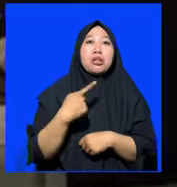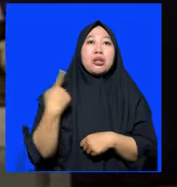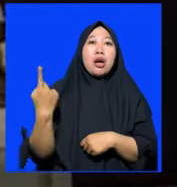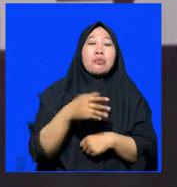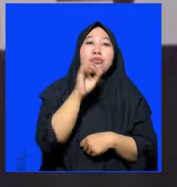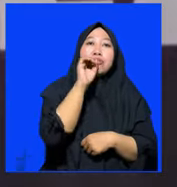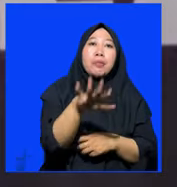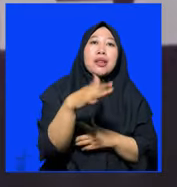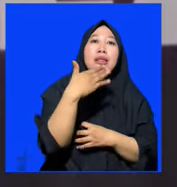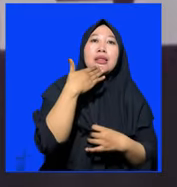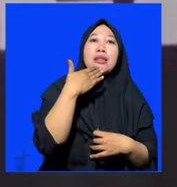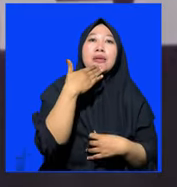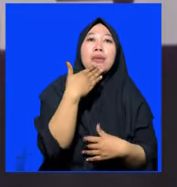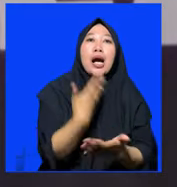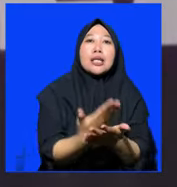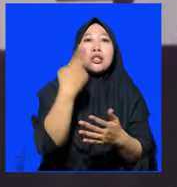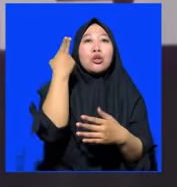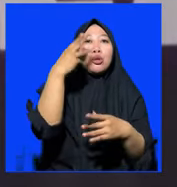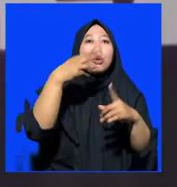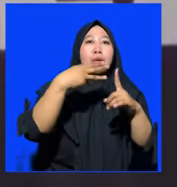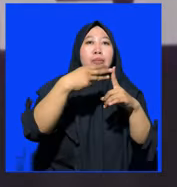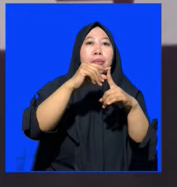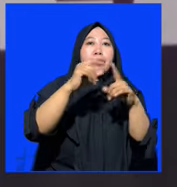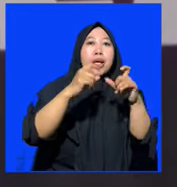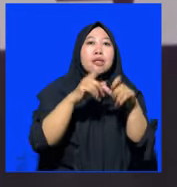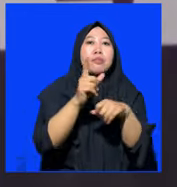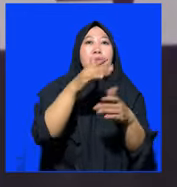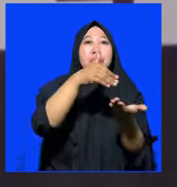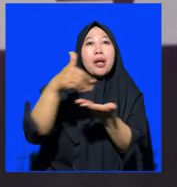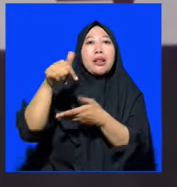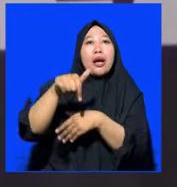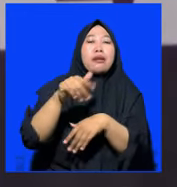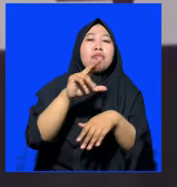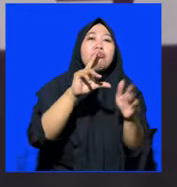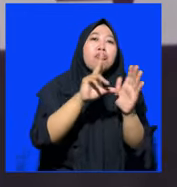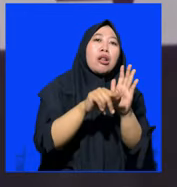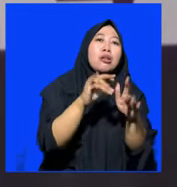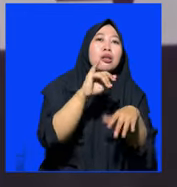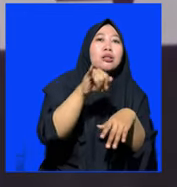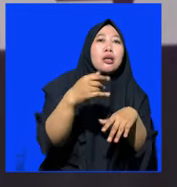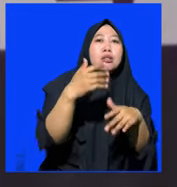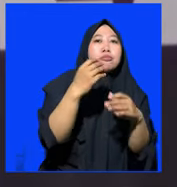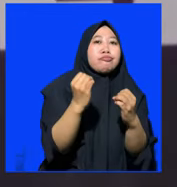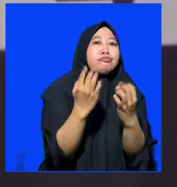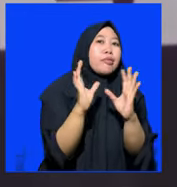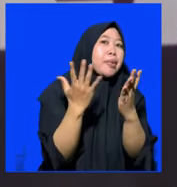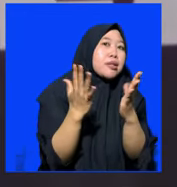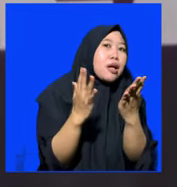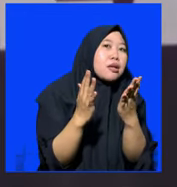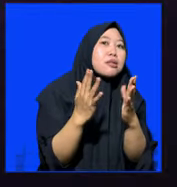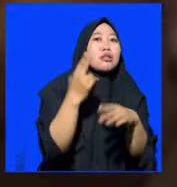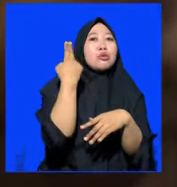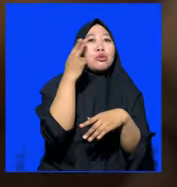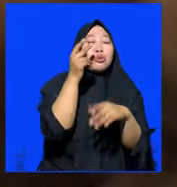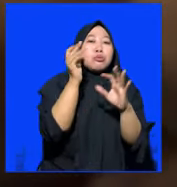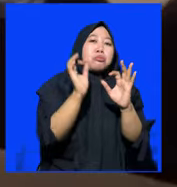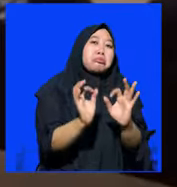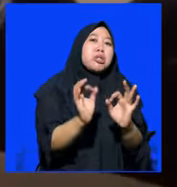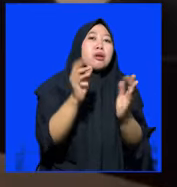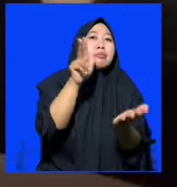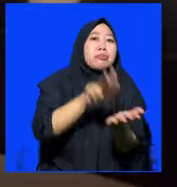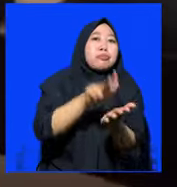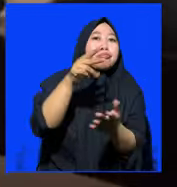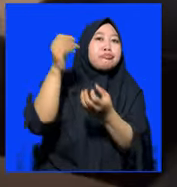dengan BPS karena tentu saja data inilah yang akan menjadi data presisi di dalam kita mengambil